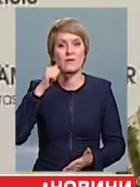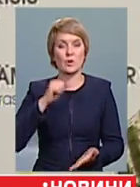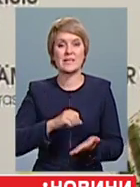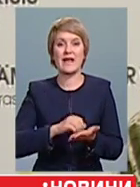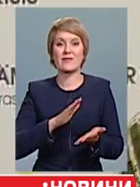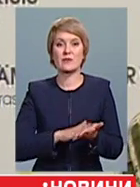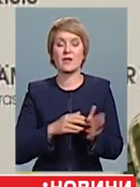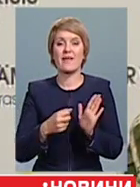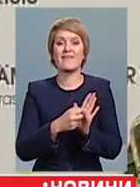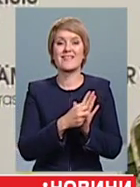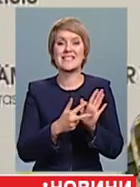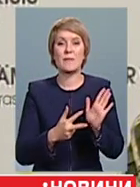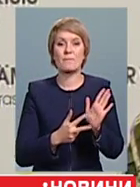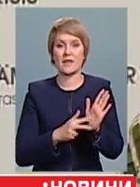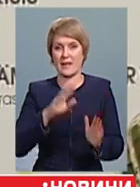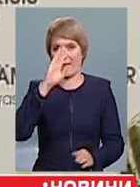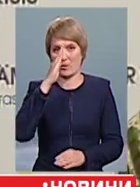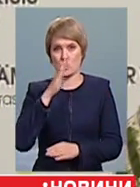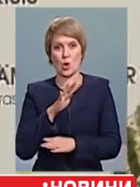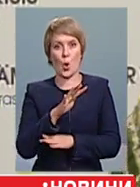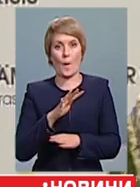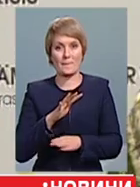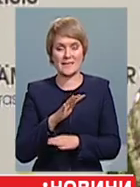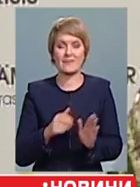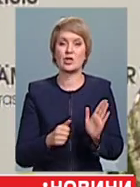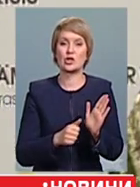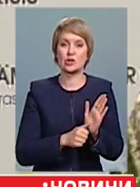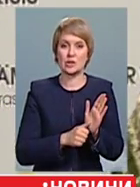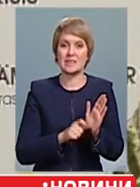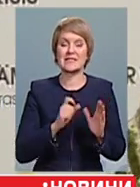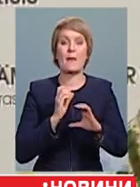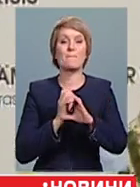зафіксовано 18 ворожих обстрілів, 6 із них із мінометів.